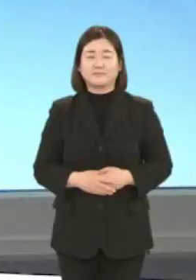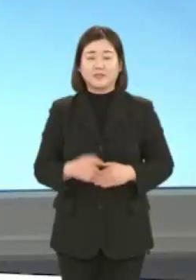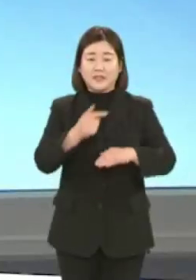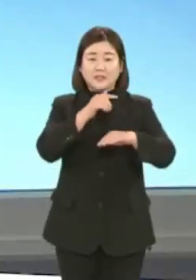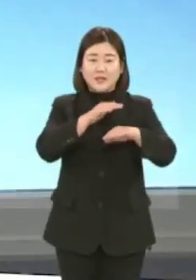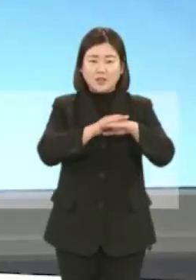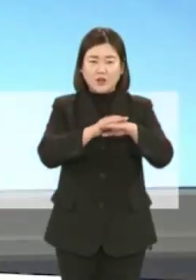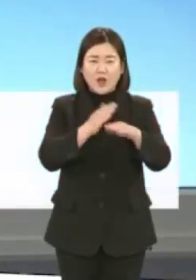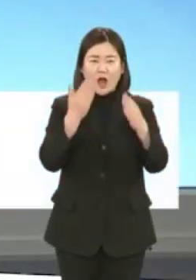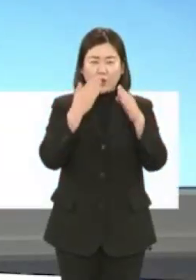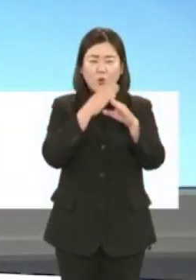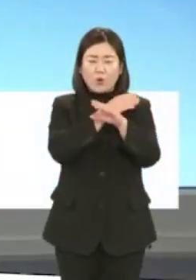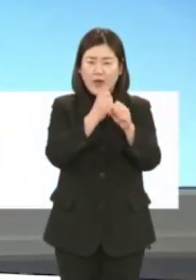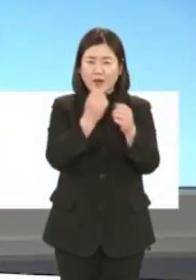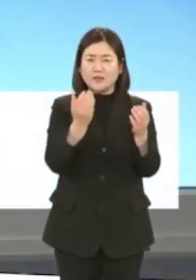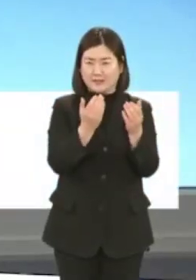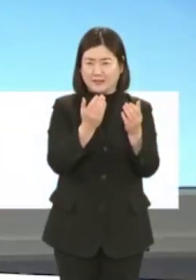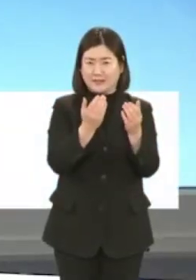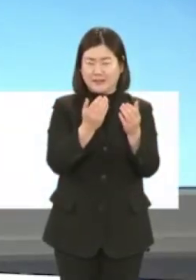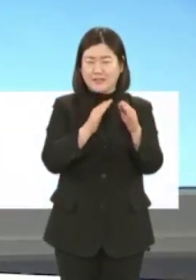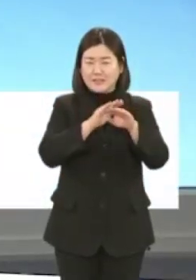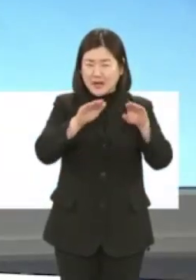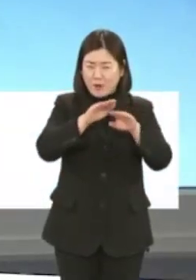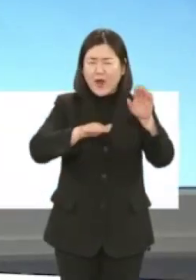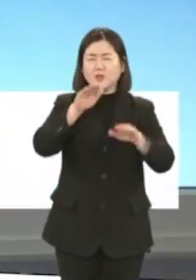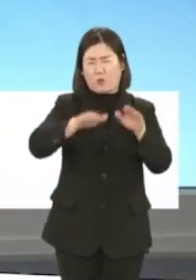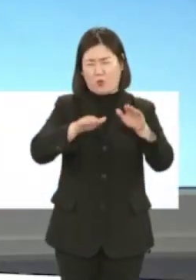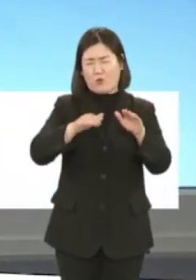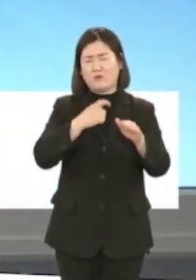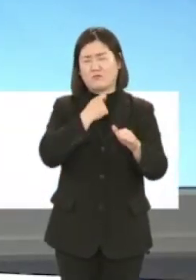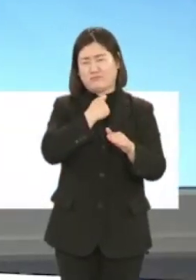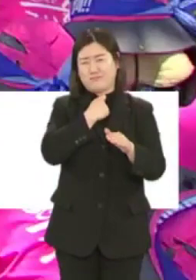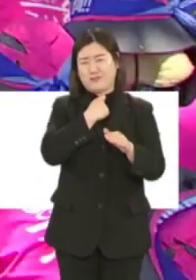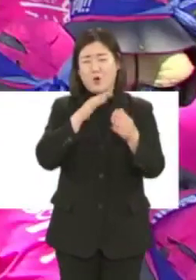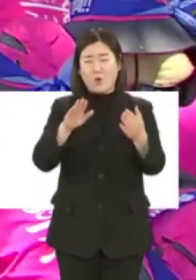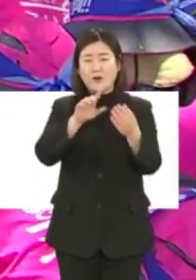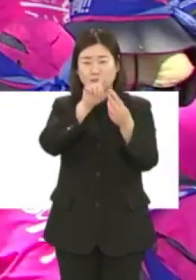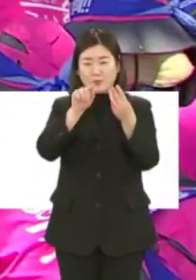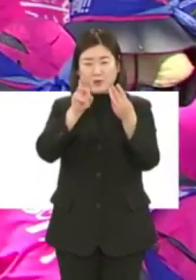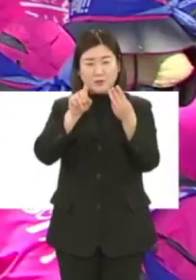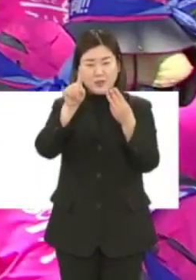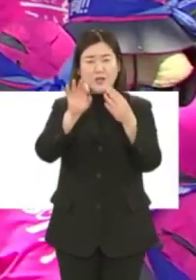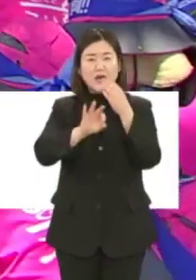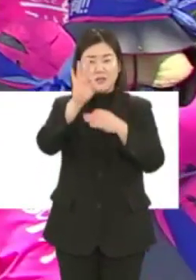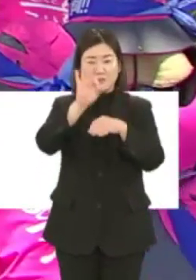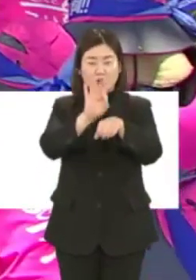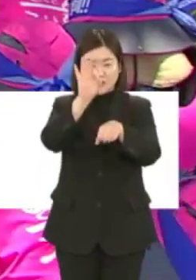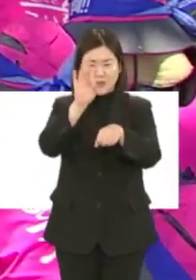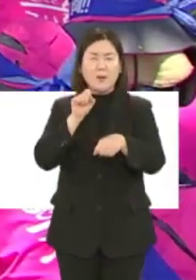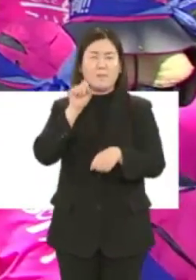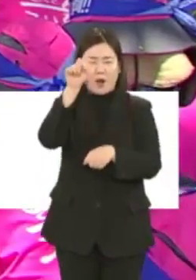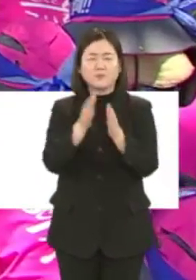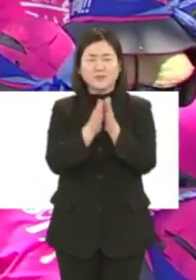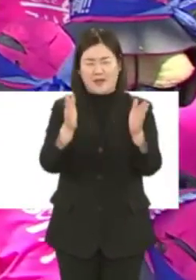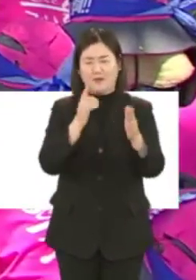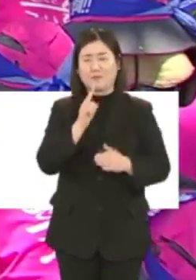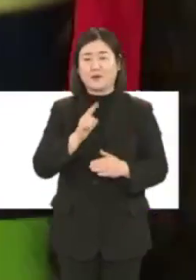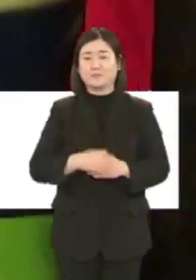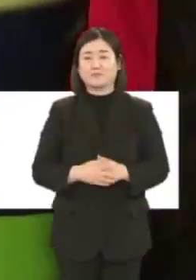대전 학교 비정규직 연대회의는 차별 해소 등을 요구하며 오는 31일 오전 10시 신학기 총 파업에